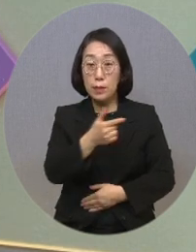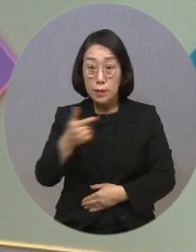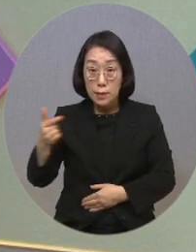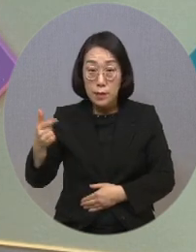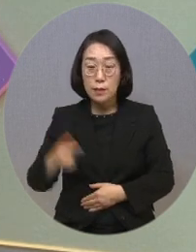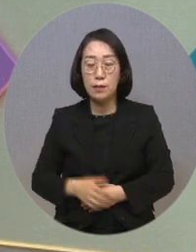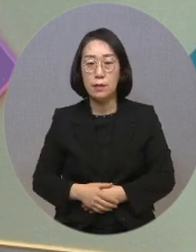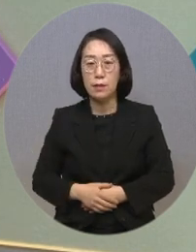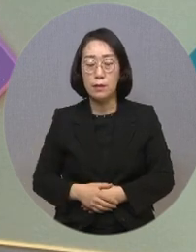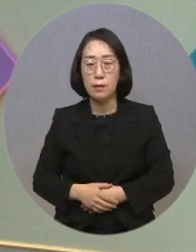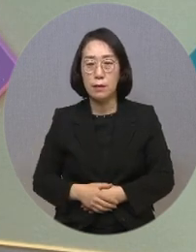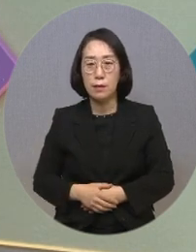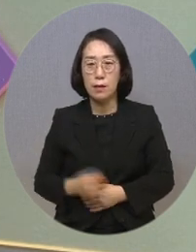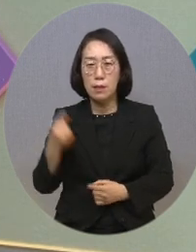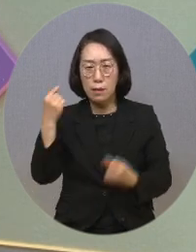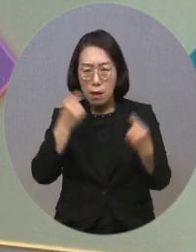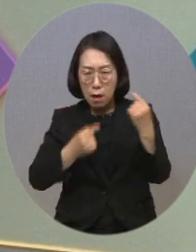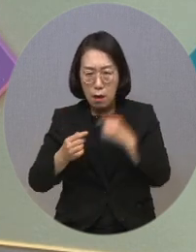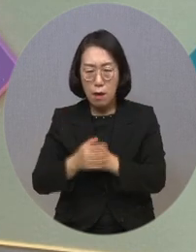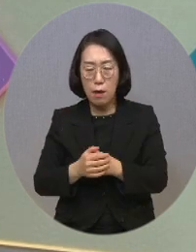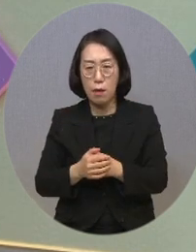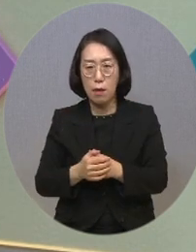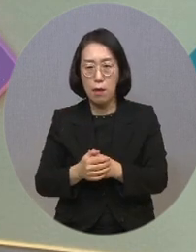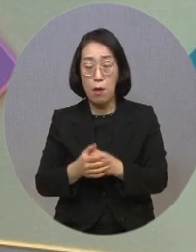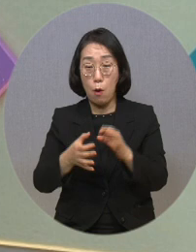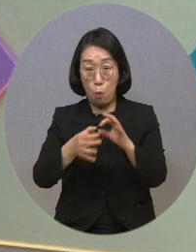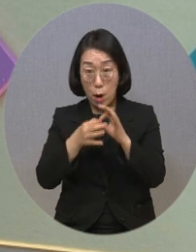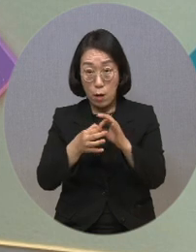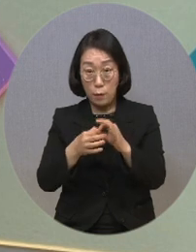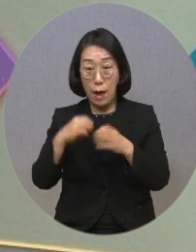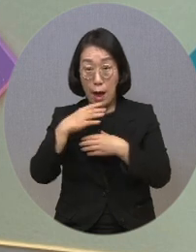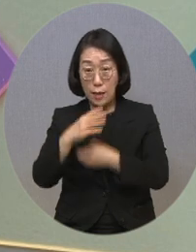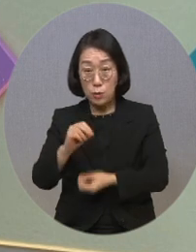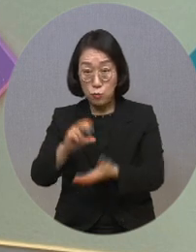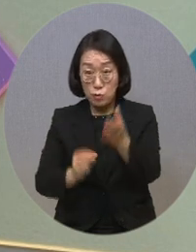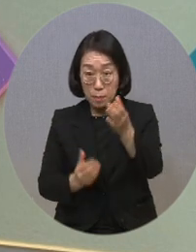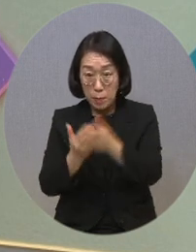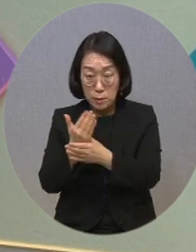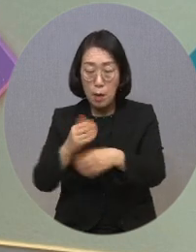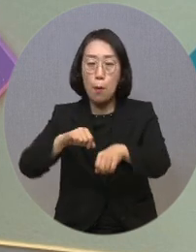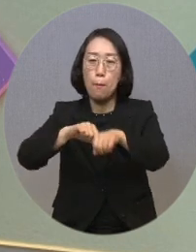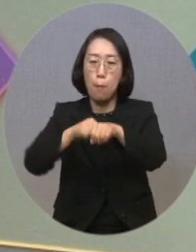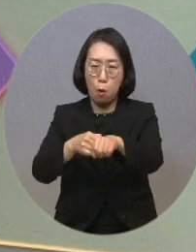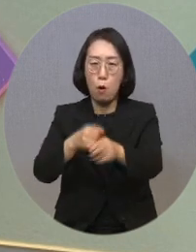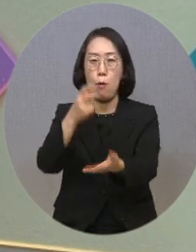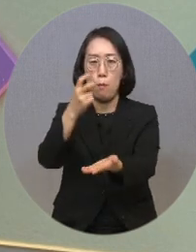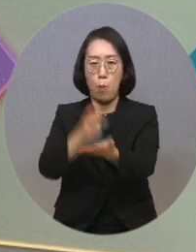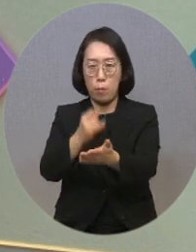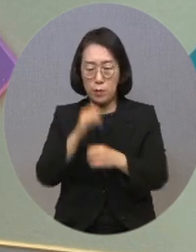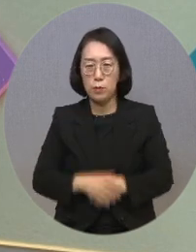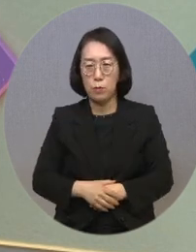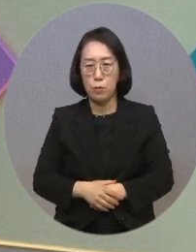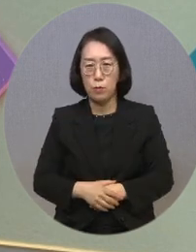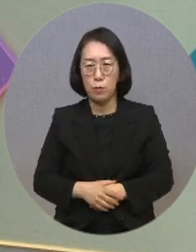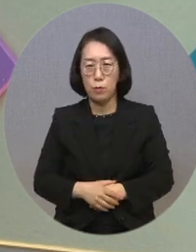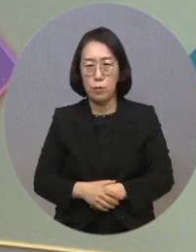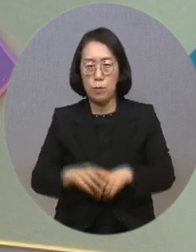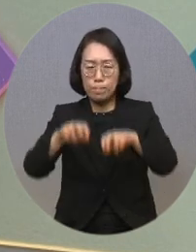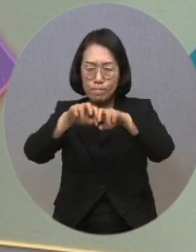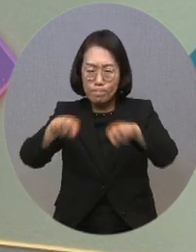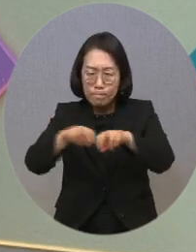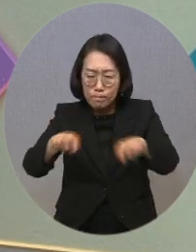중대재해처벌법이 이제 시행이 되고 있으니까 앞으로 안전 문제에 대해서만큼은 철저하게 진상조사를